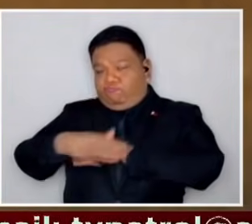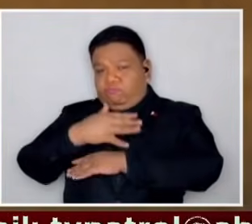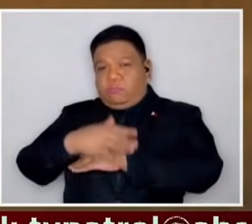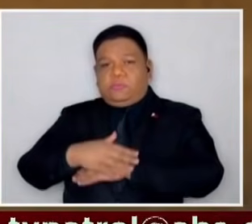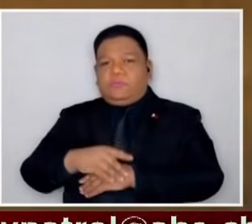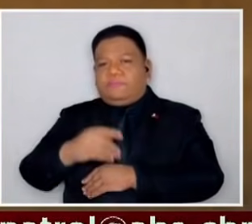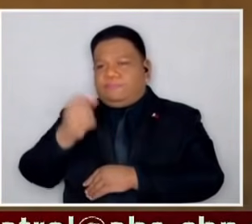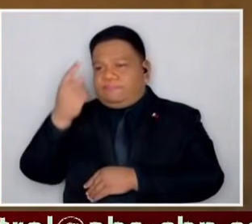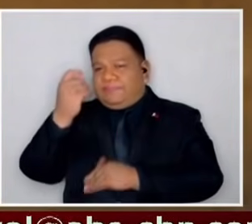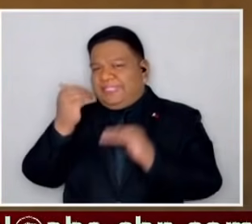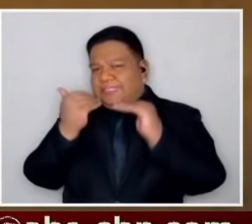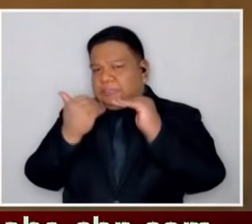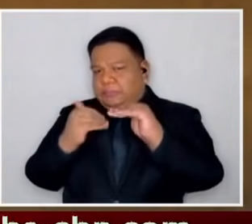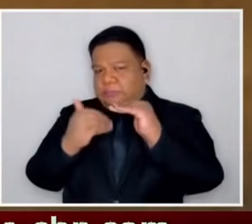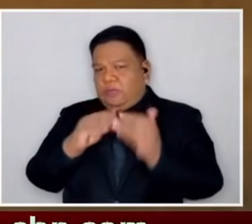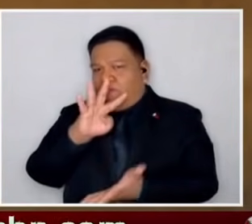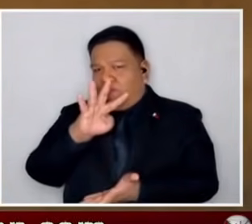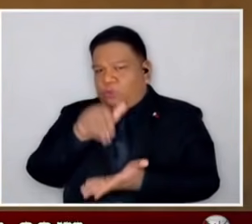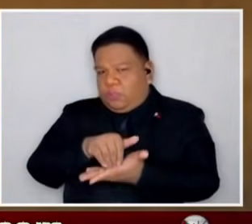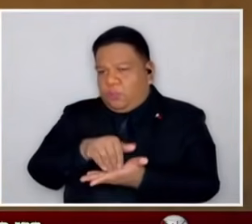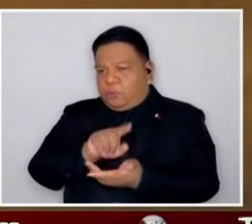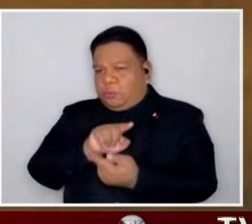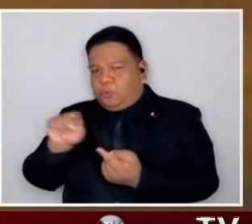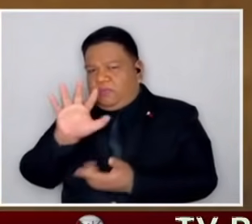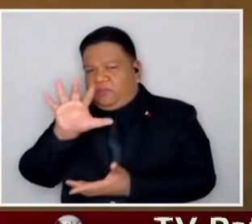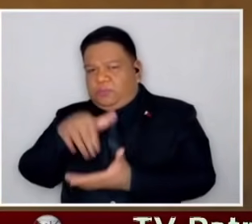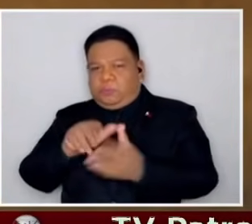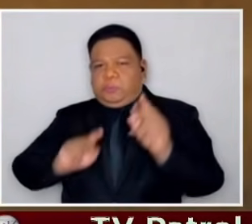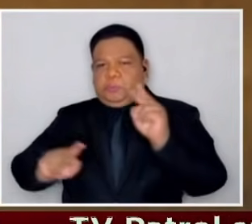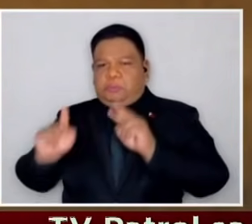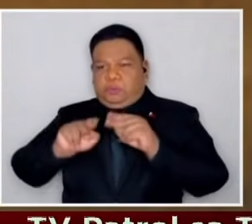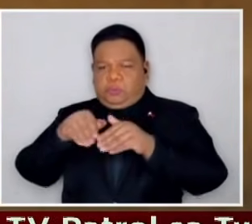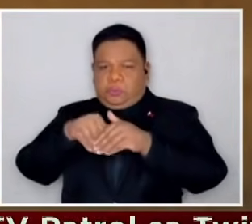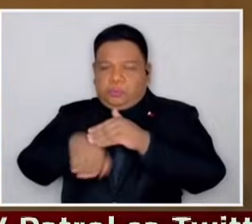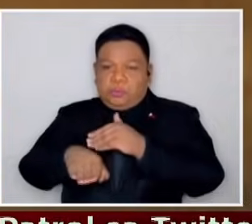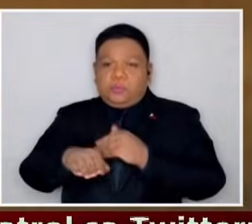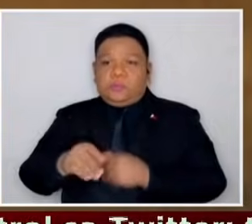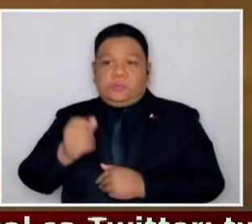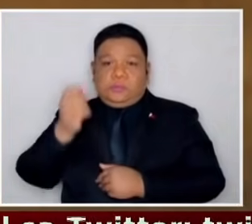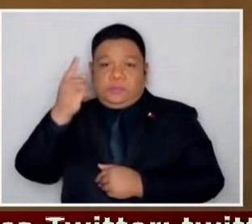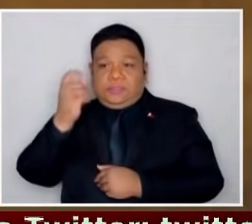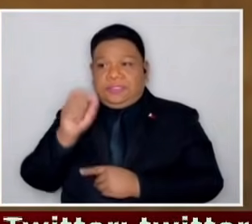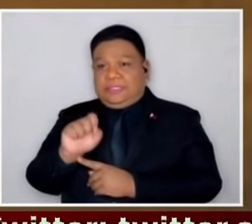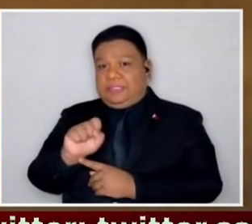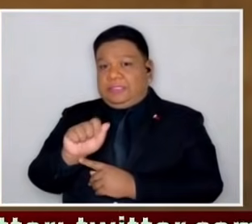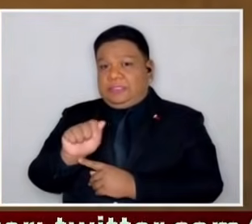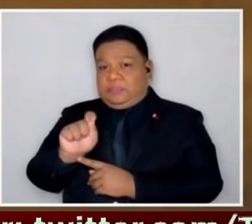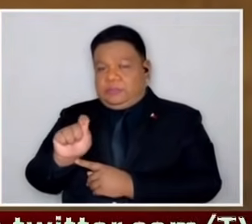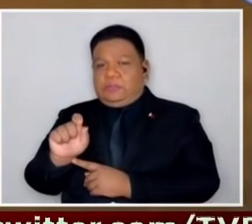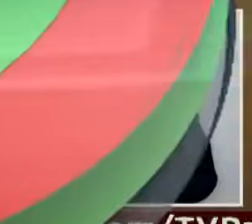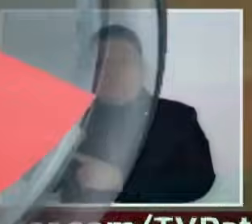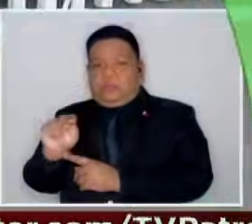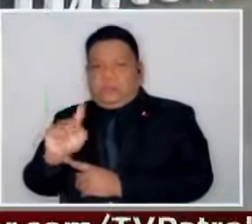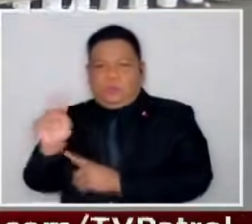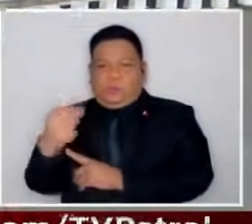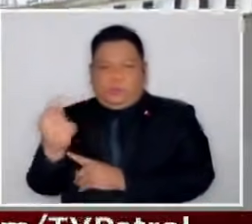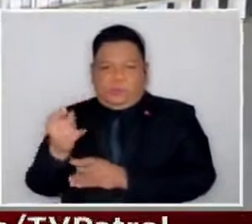na lang ang papapasukin dito sa Dolomite Beach o tuwing weekend, yan ang ipatutupad.